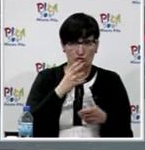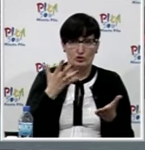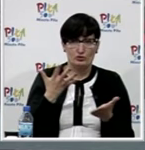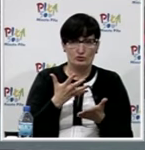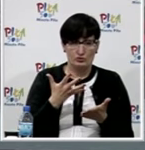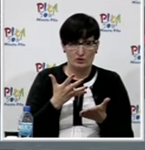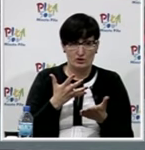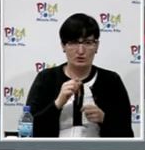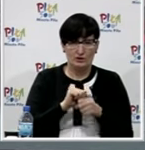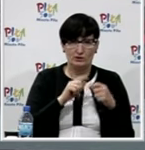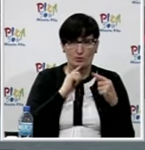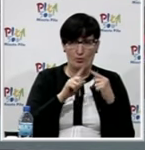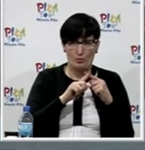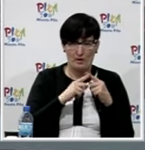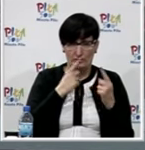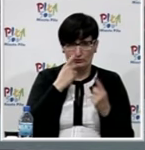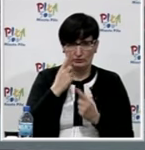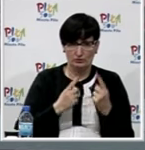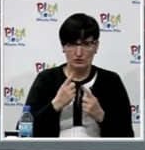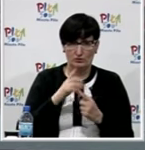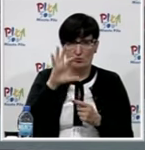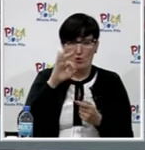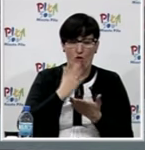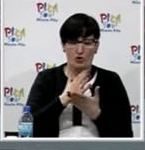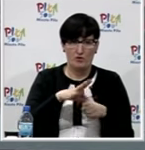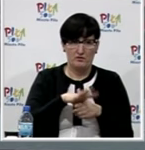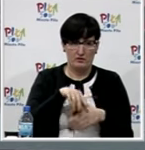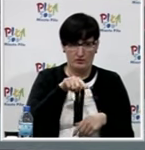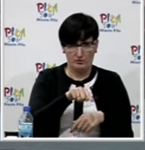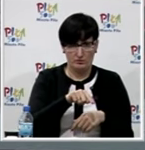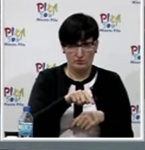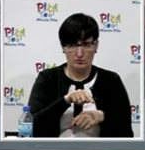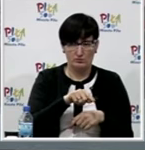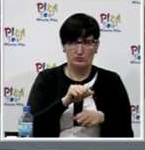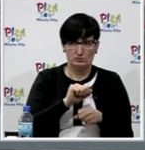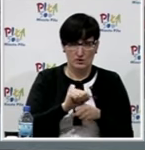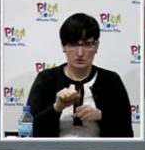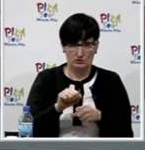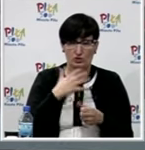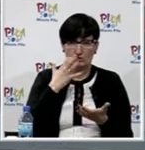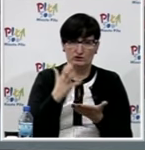numerem działki, bo tylko w tym przypadku skorzystaliśmy z